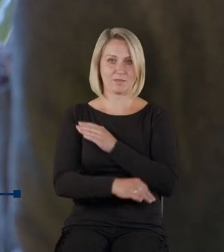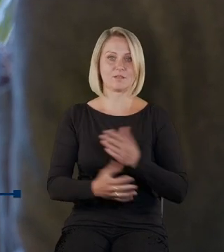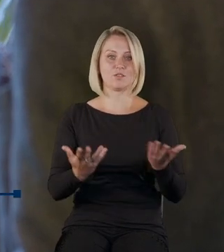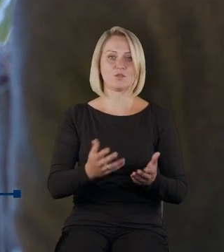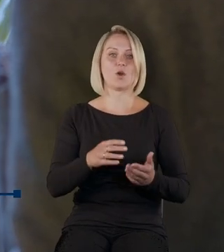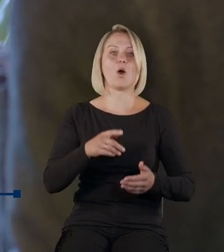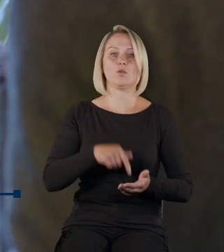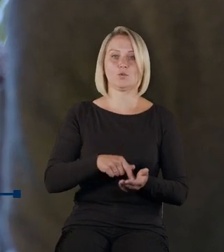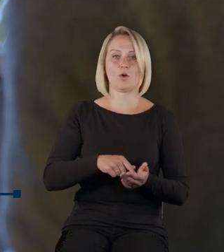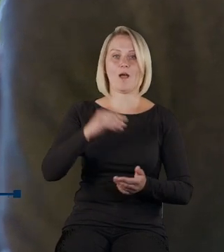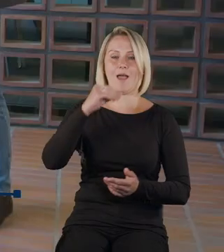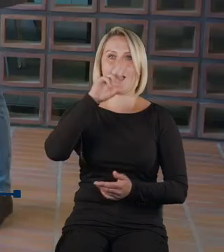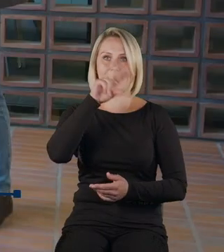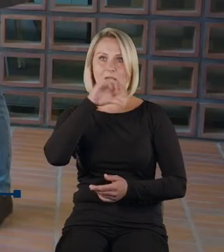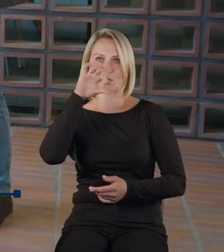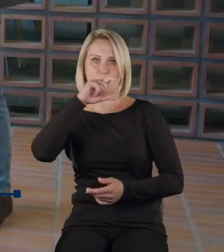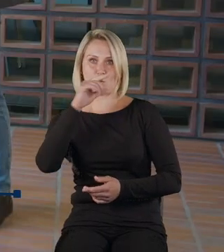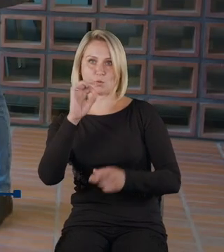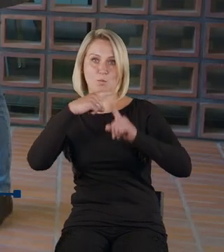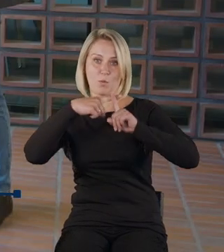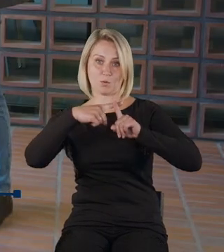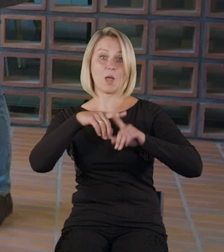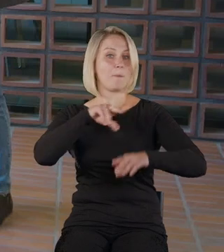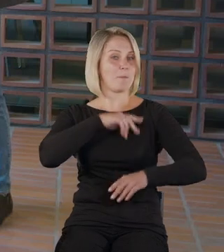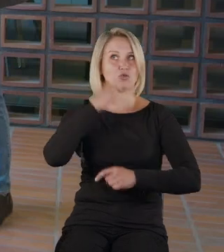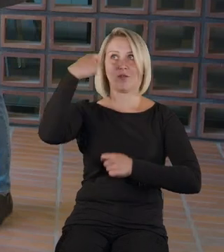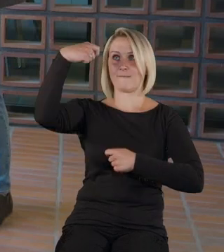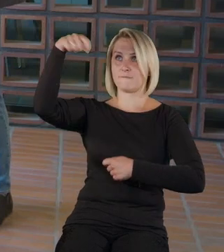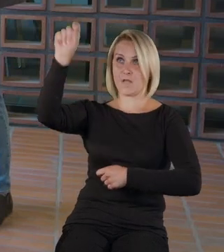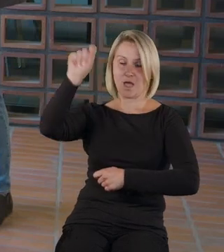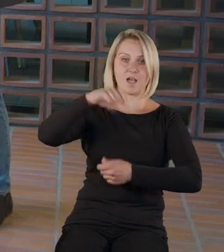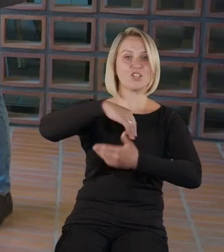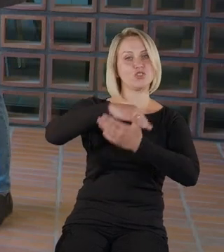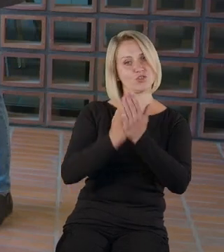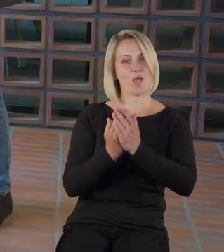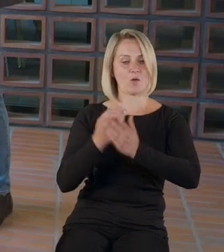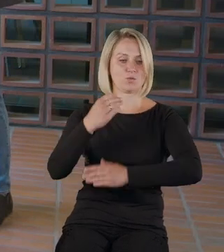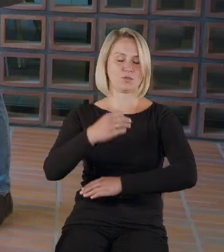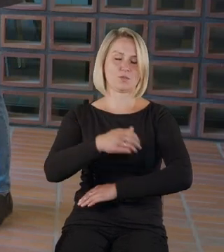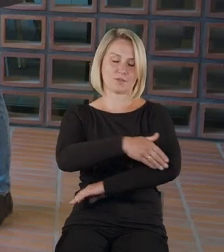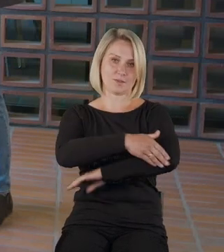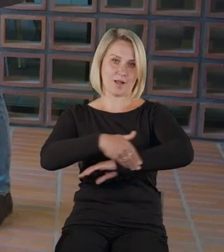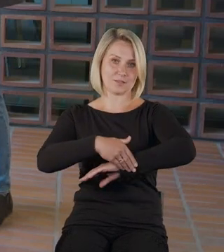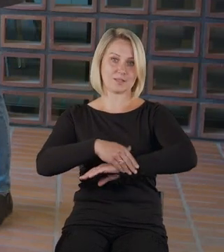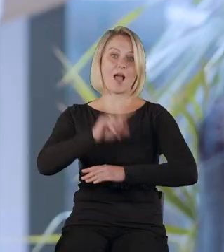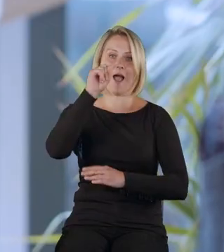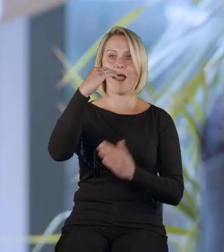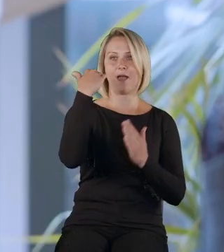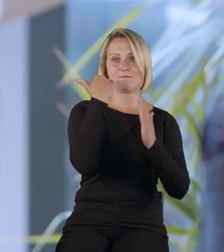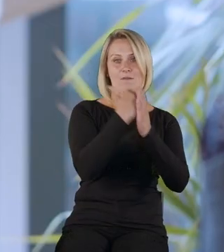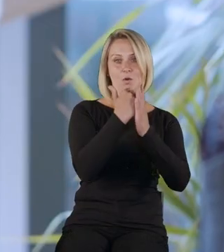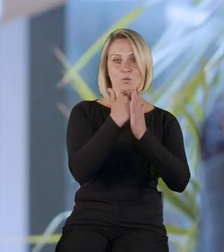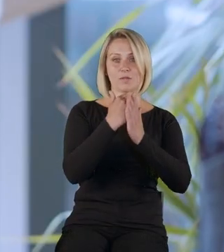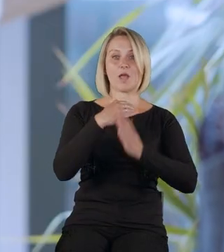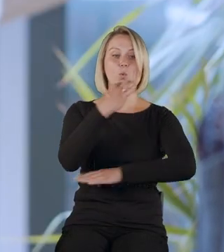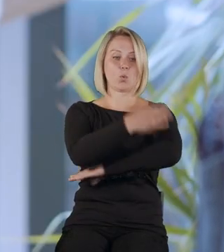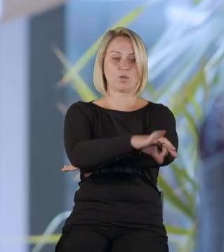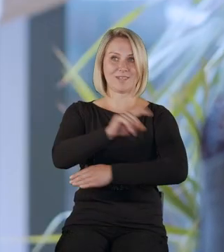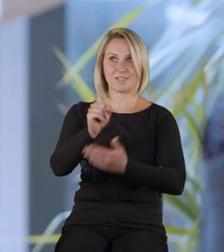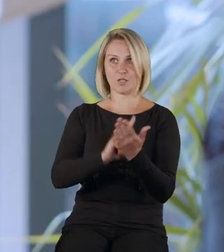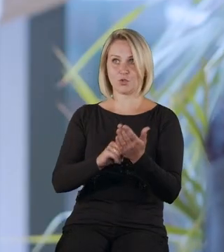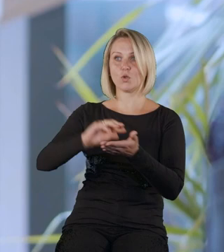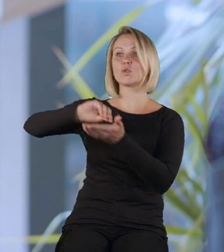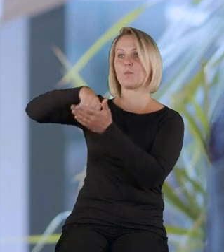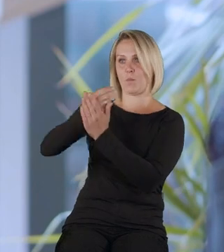jest program Erasmus+. Można wyjechać na studia częściowe za granicę pod warunkiem, że Uniwersytet Śląski ma podpisaną umowę